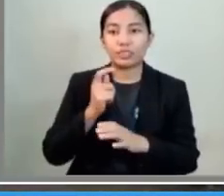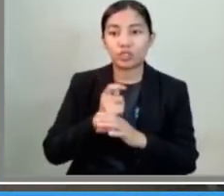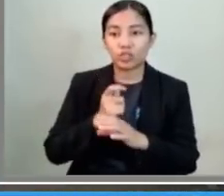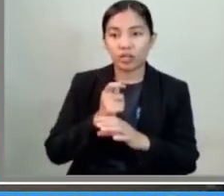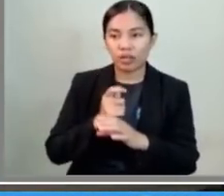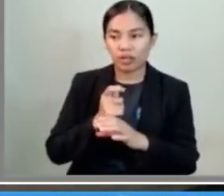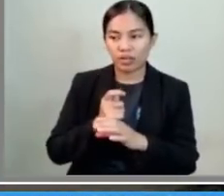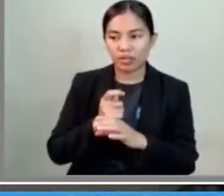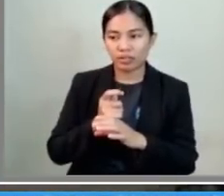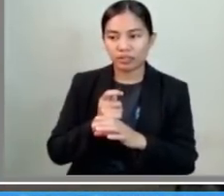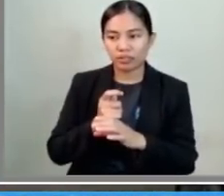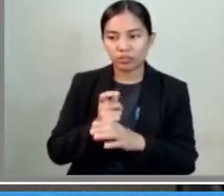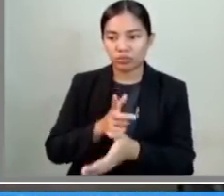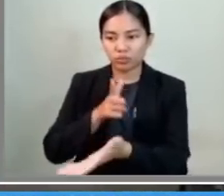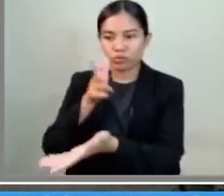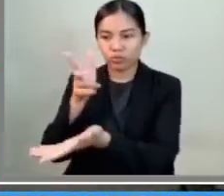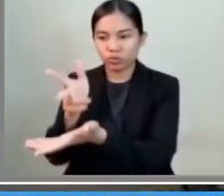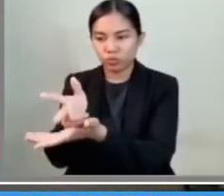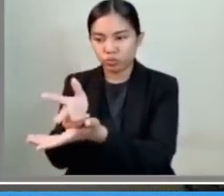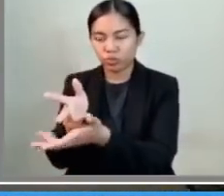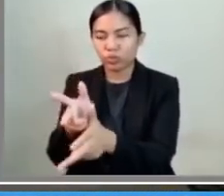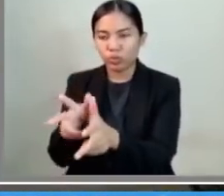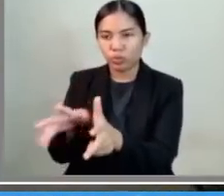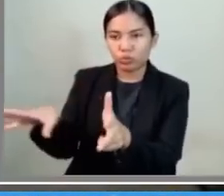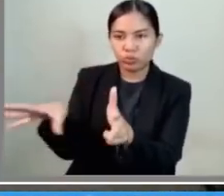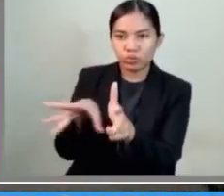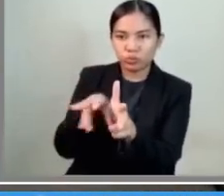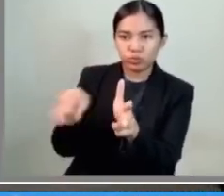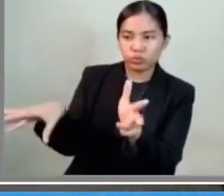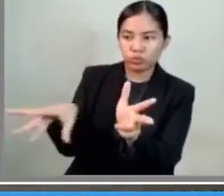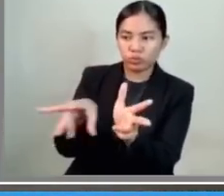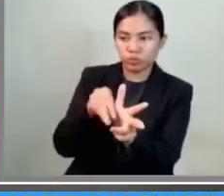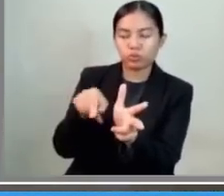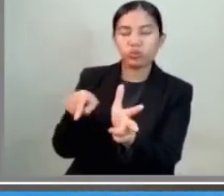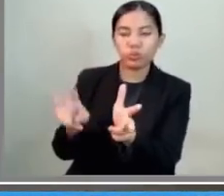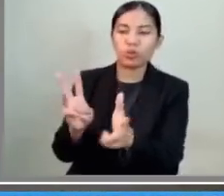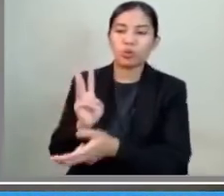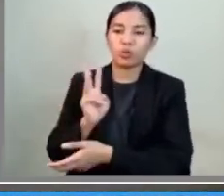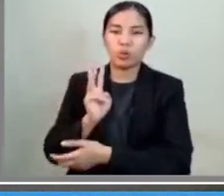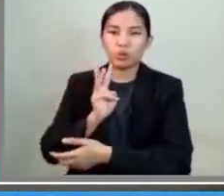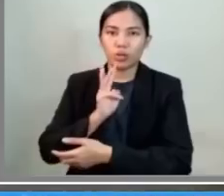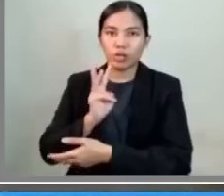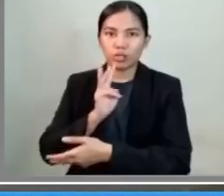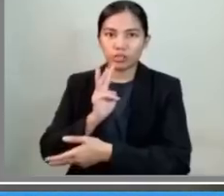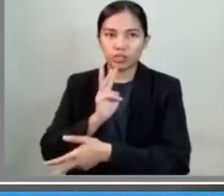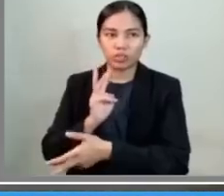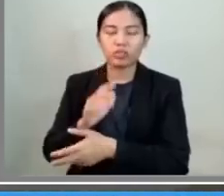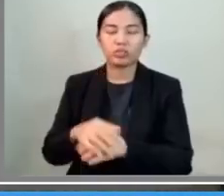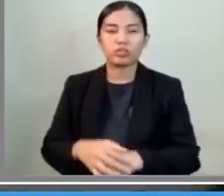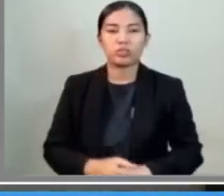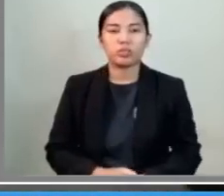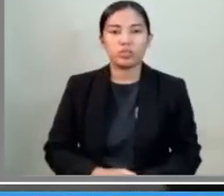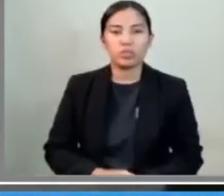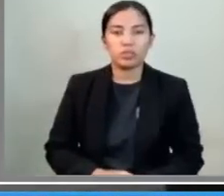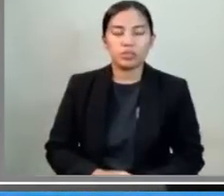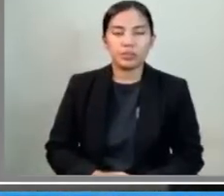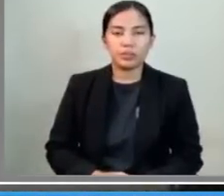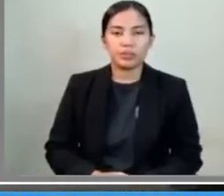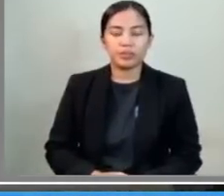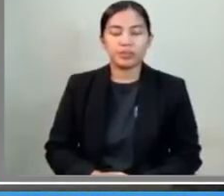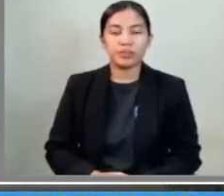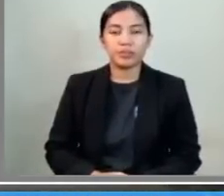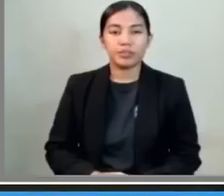somewhere yung tubig, mabawasan po yun natin. Para so hopefully, maipababa natin para naman po pagdami po nung dadaan